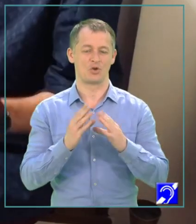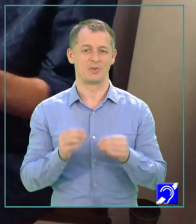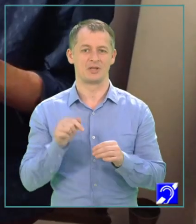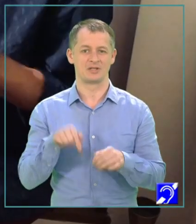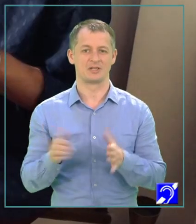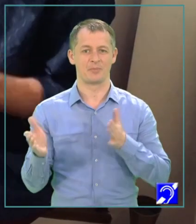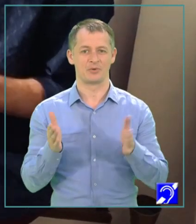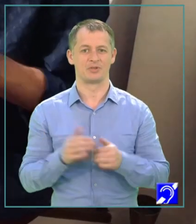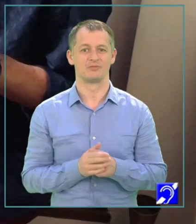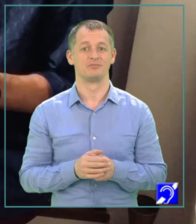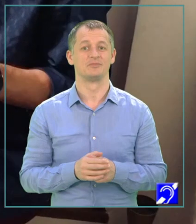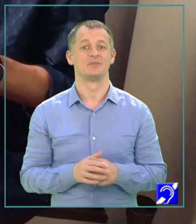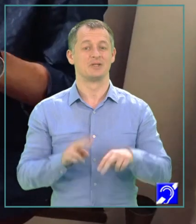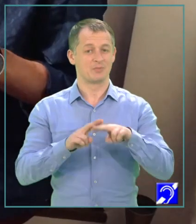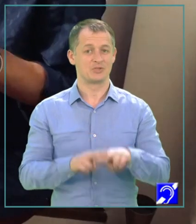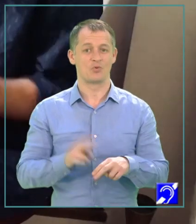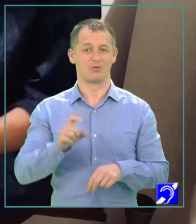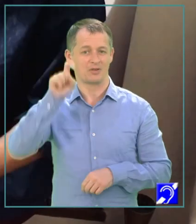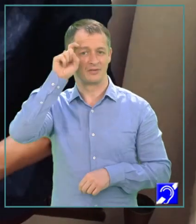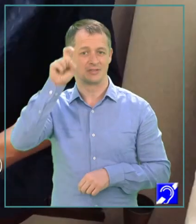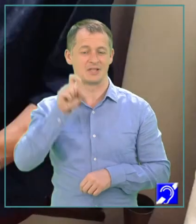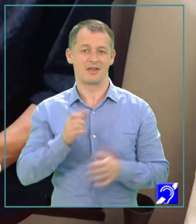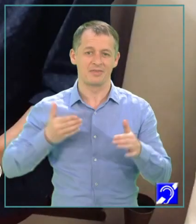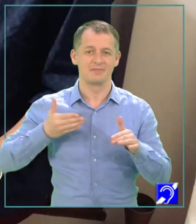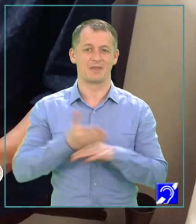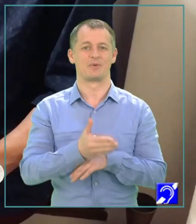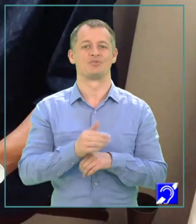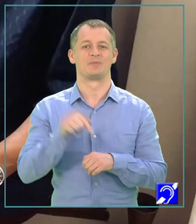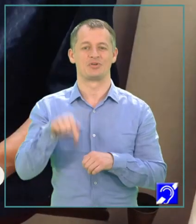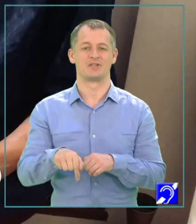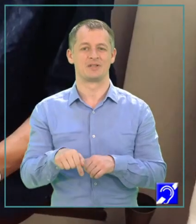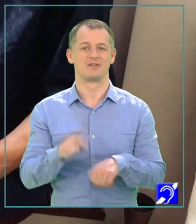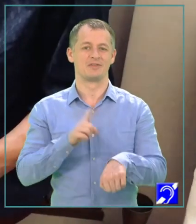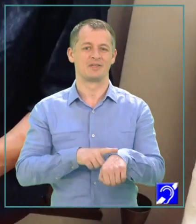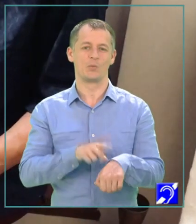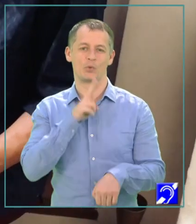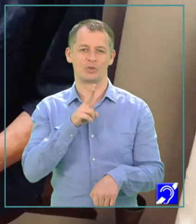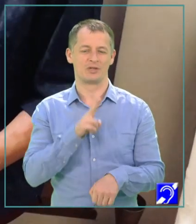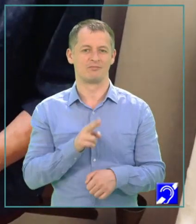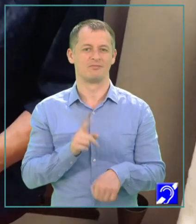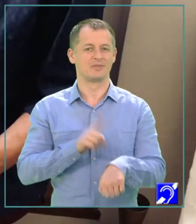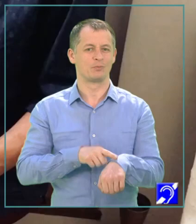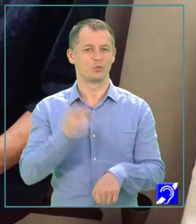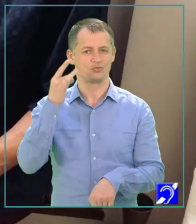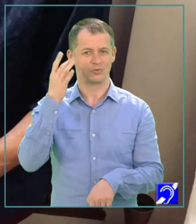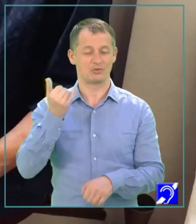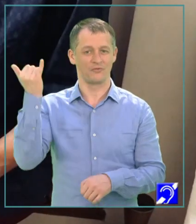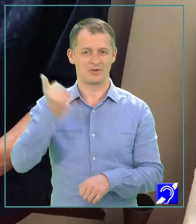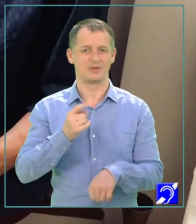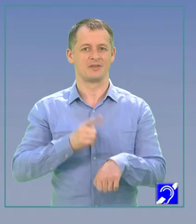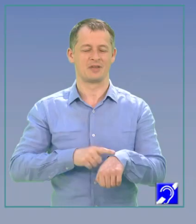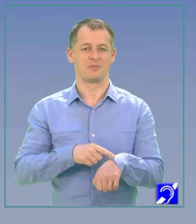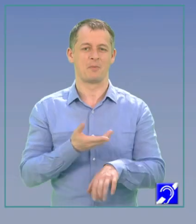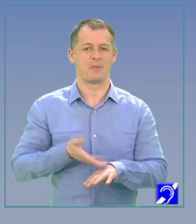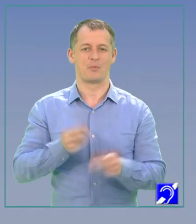perioadă și stați cu credința că vom depăși și aceste timpuri urâte, timpuri ciudate și că vor veni vremuri mai bune.